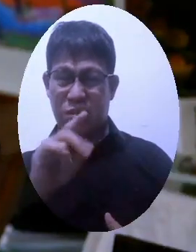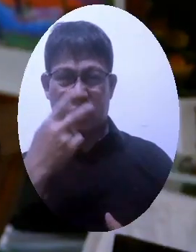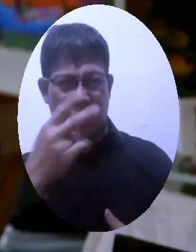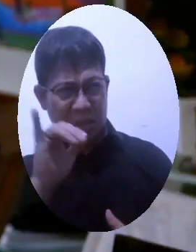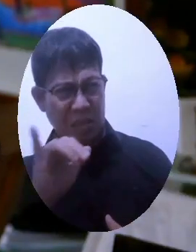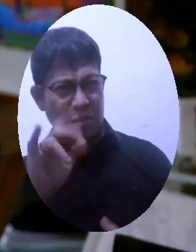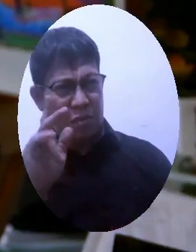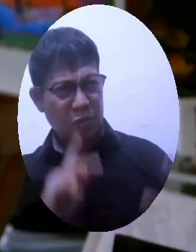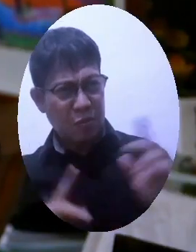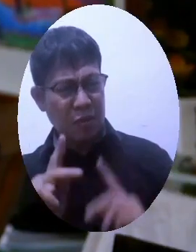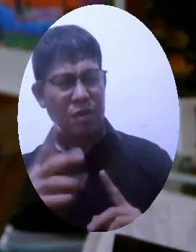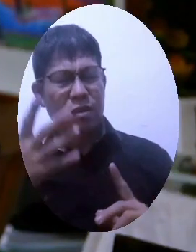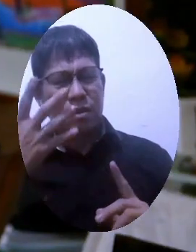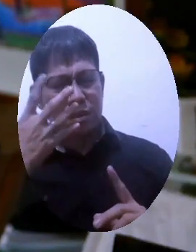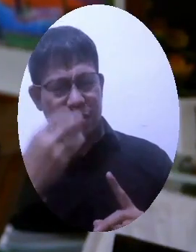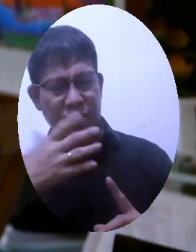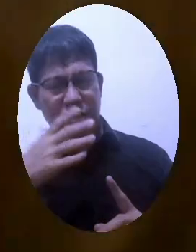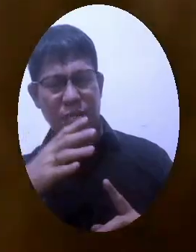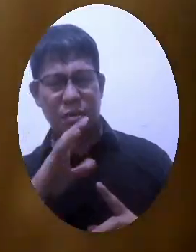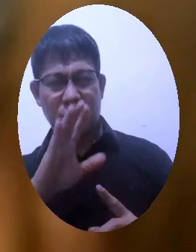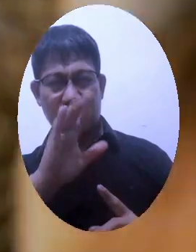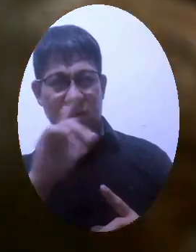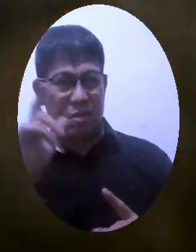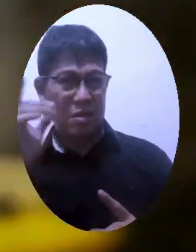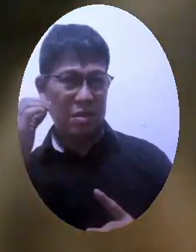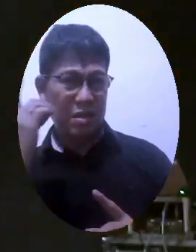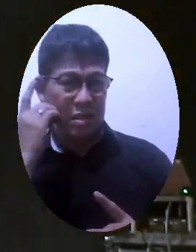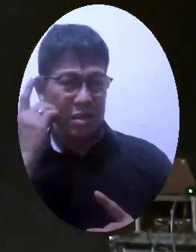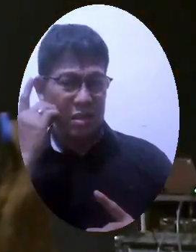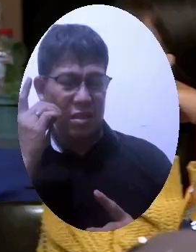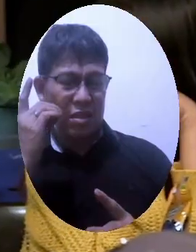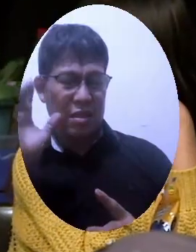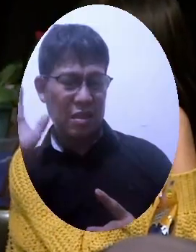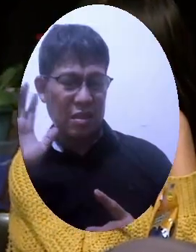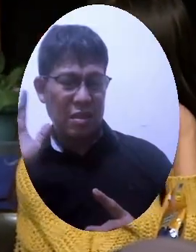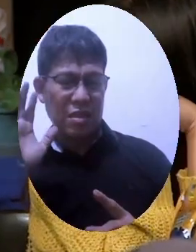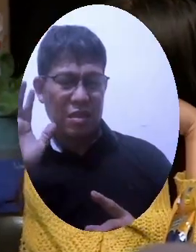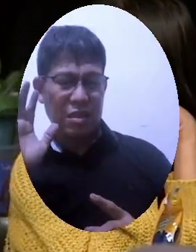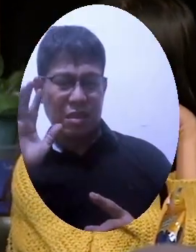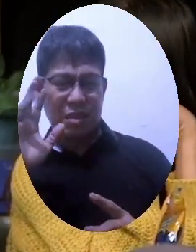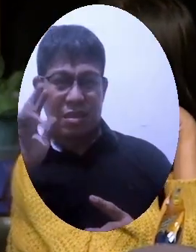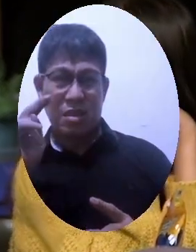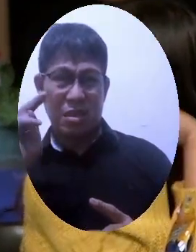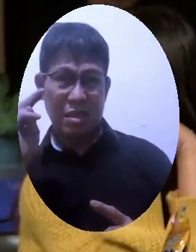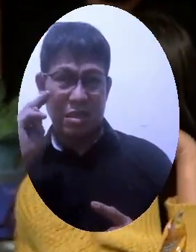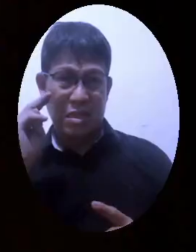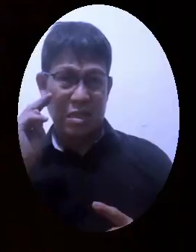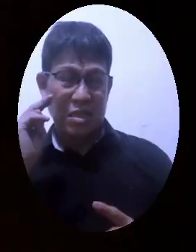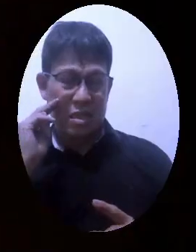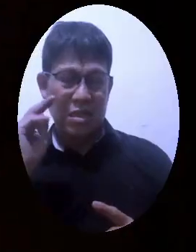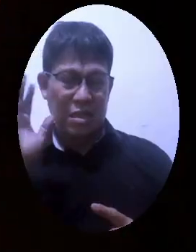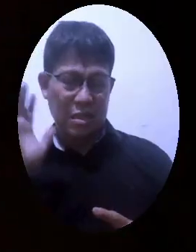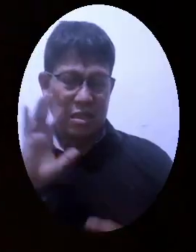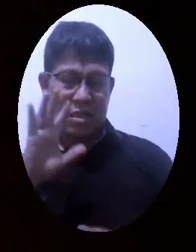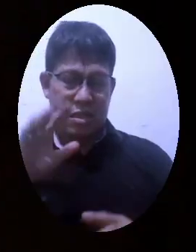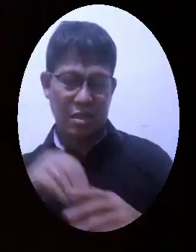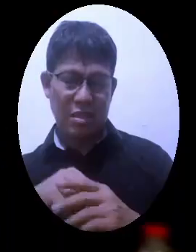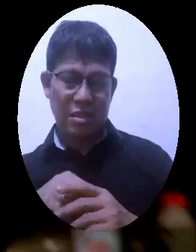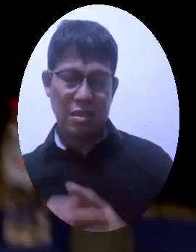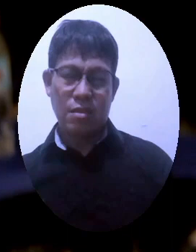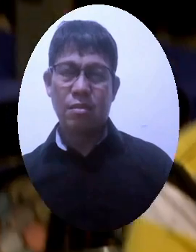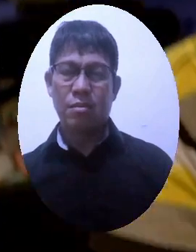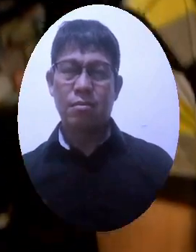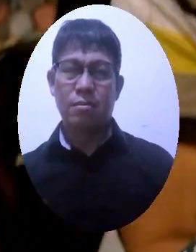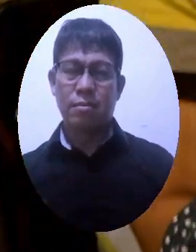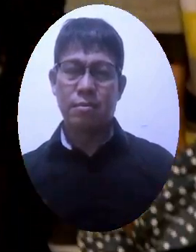performance ng GMA Sparkle Artists. Sina Gea Misha at Kim Perez ang naghandog ng mga awitin sa ating mga